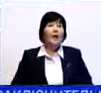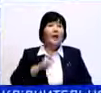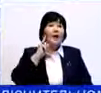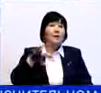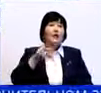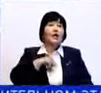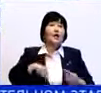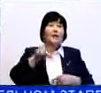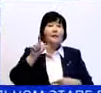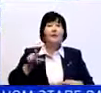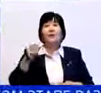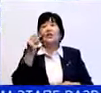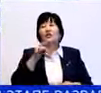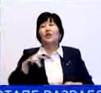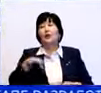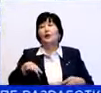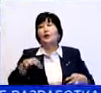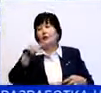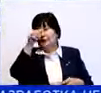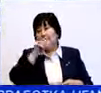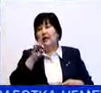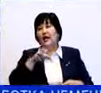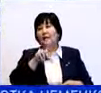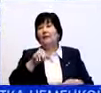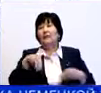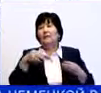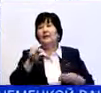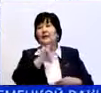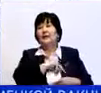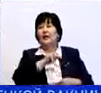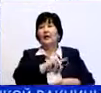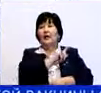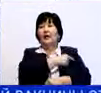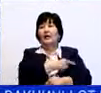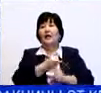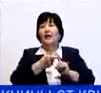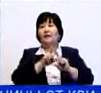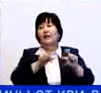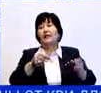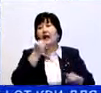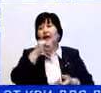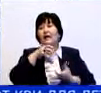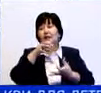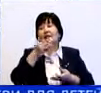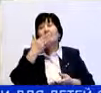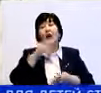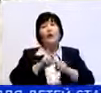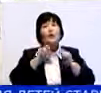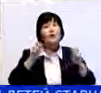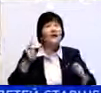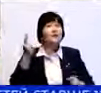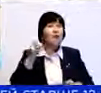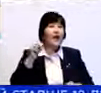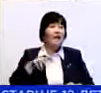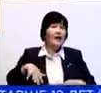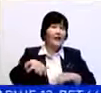Молодежь и предприниматели Шиерийского района в месяц Рамазан передали медработникам инфекционного отделения корзины для Аузашар. С 1